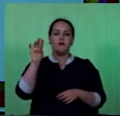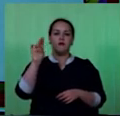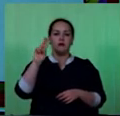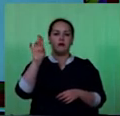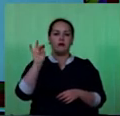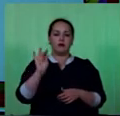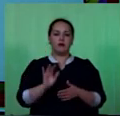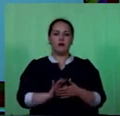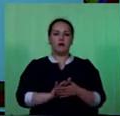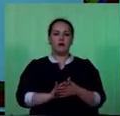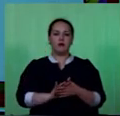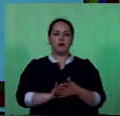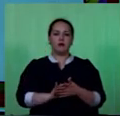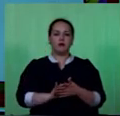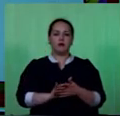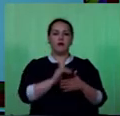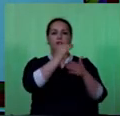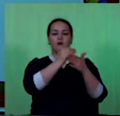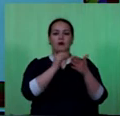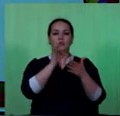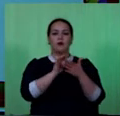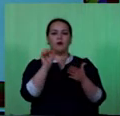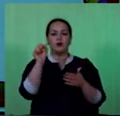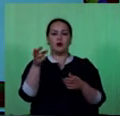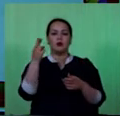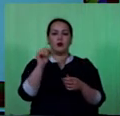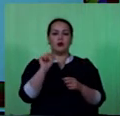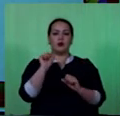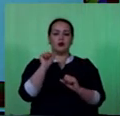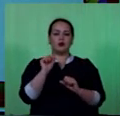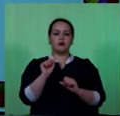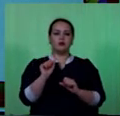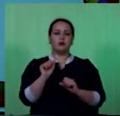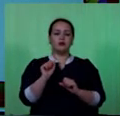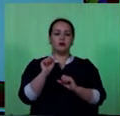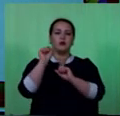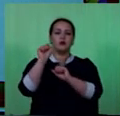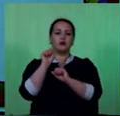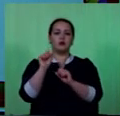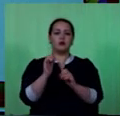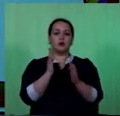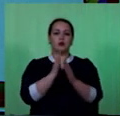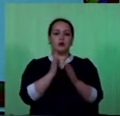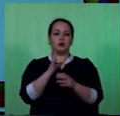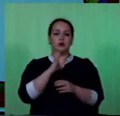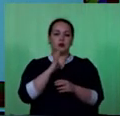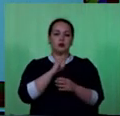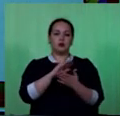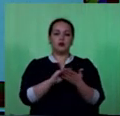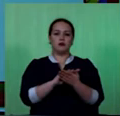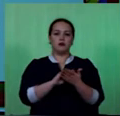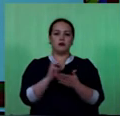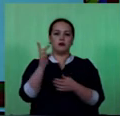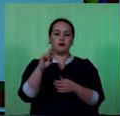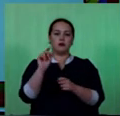заповедники варианты ответов а для охраны природных богатств повторяю для